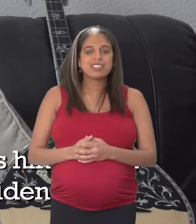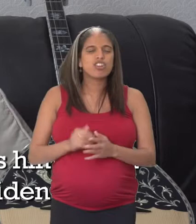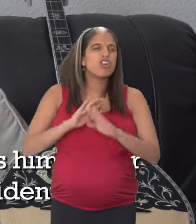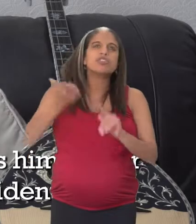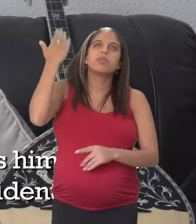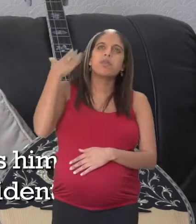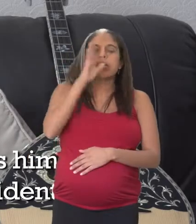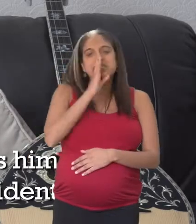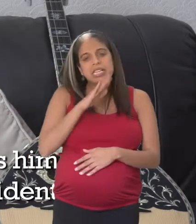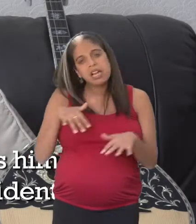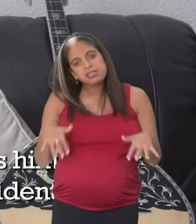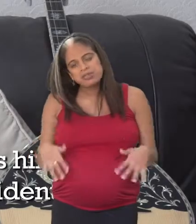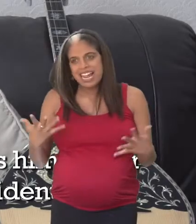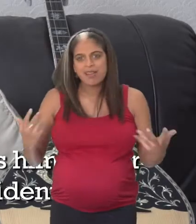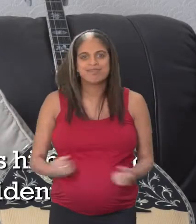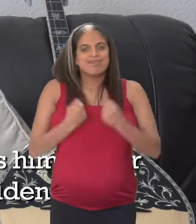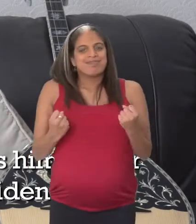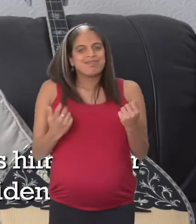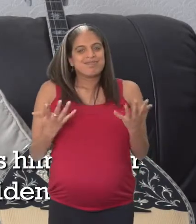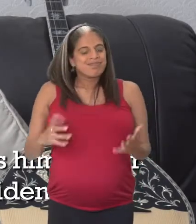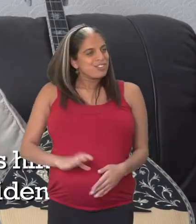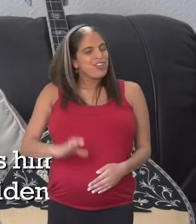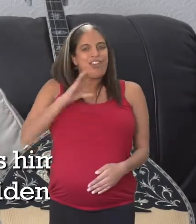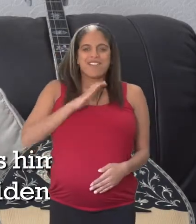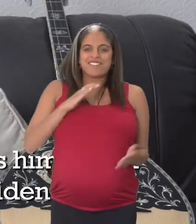κάνει αυτά τα μαθήματα και να έχει την ψυχική